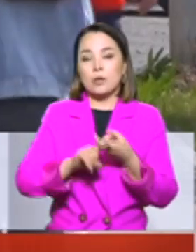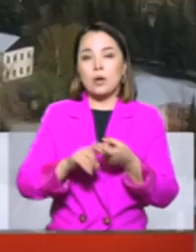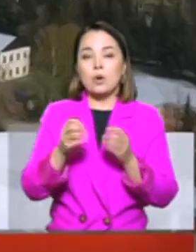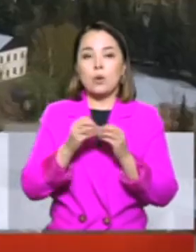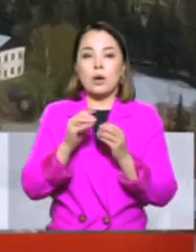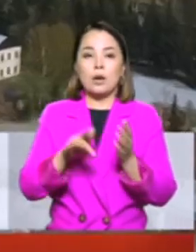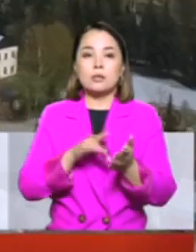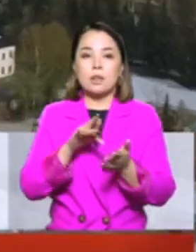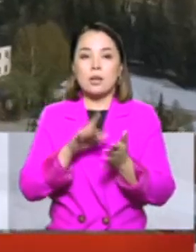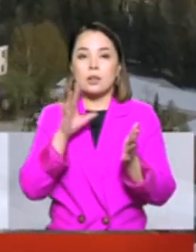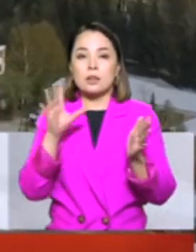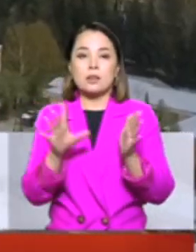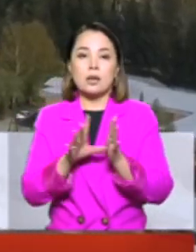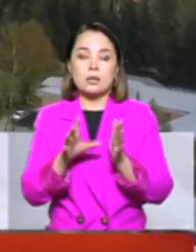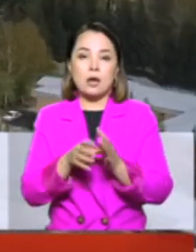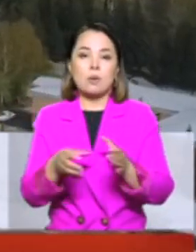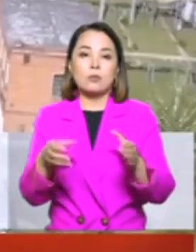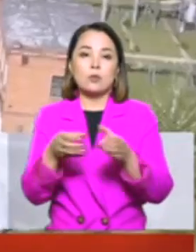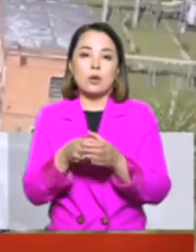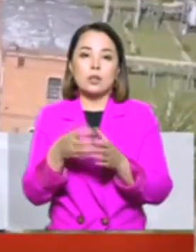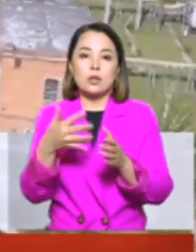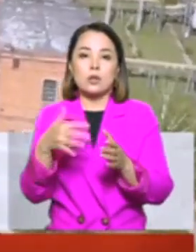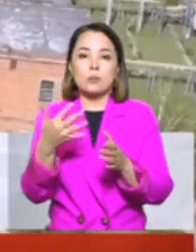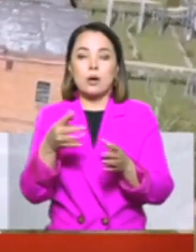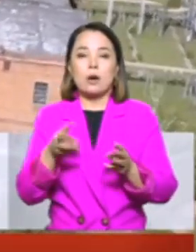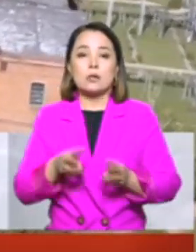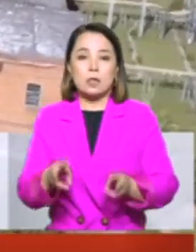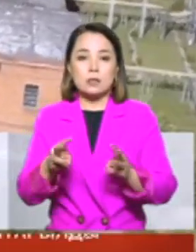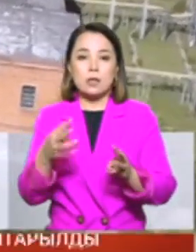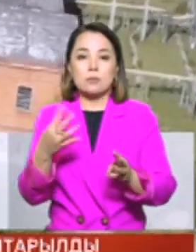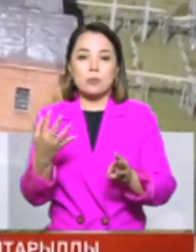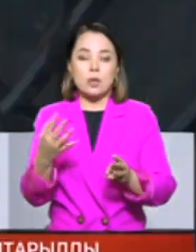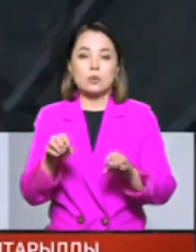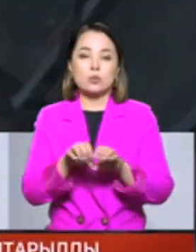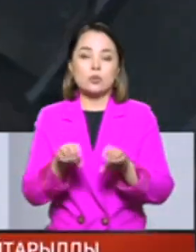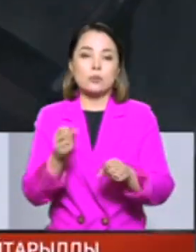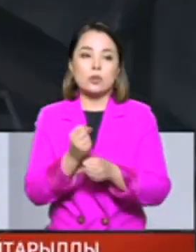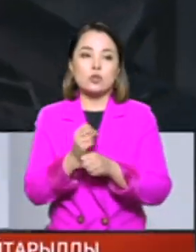10 қалада 10 энергия блогы, 55 қазандық пен 45 турбина жөнделеді.